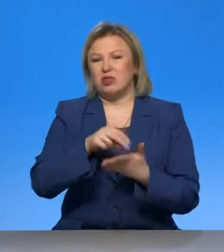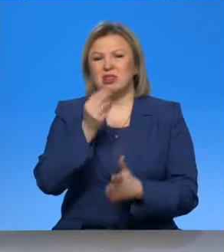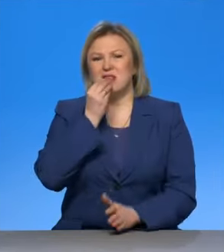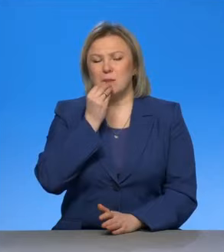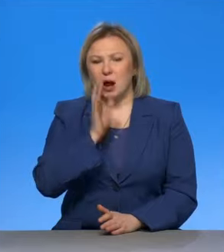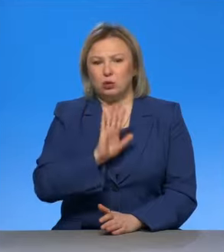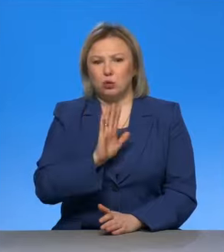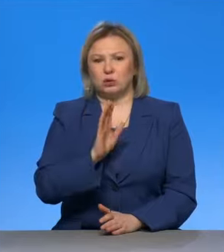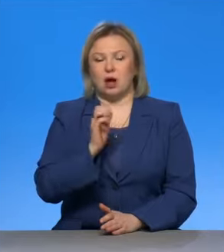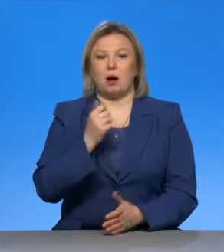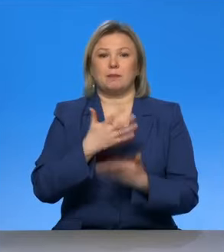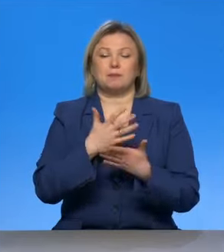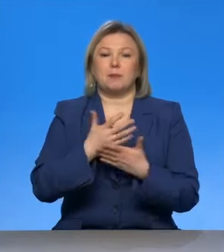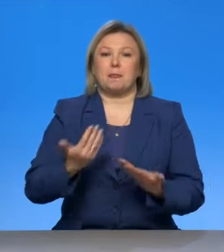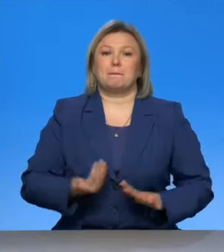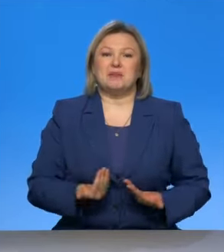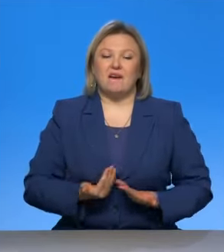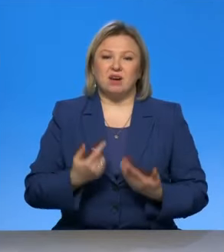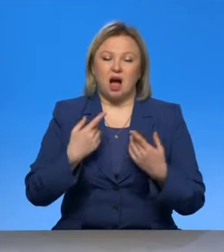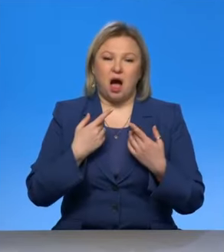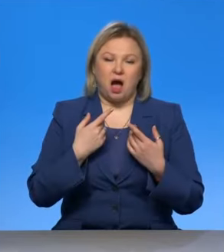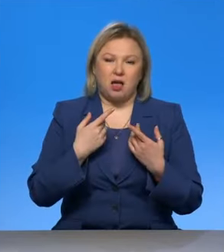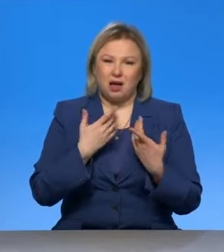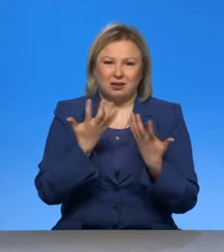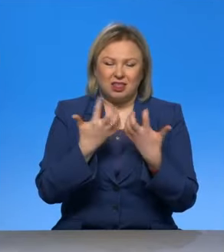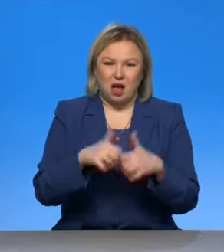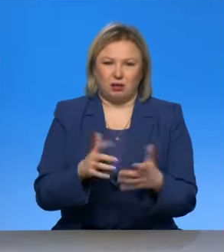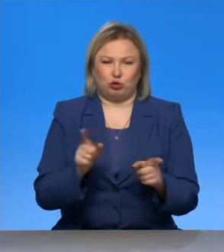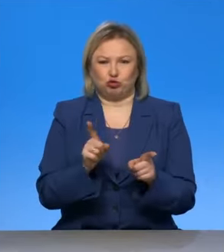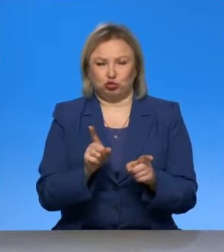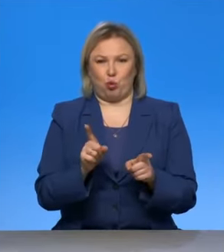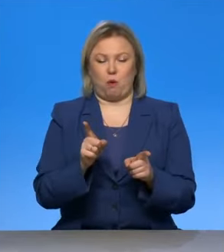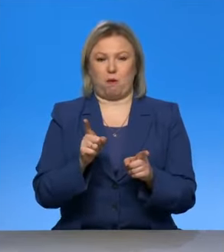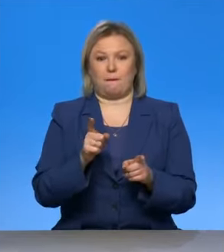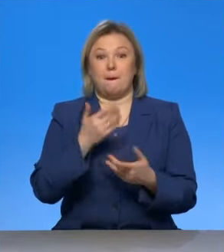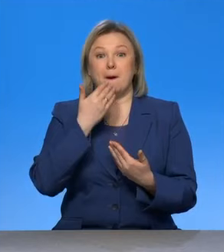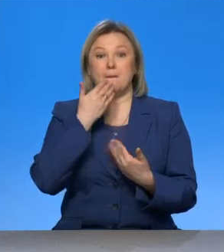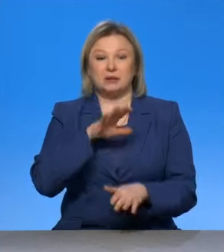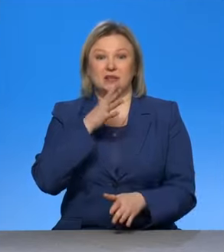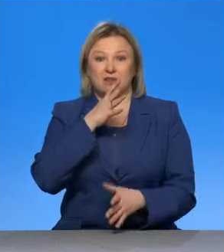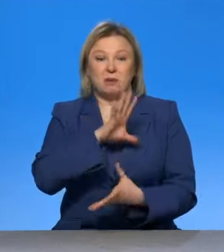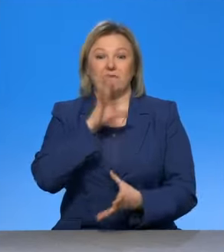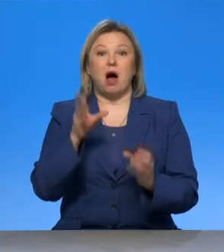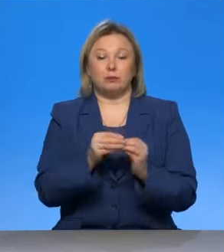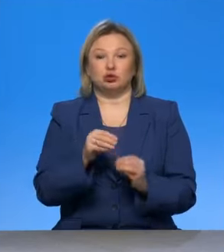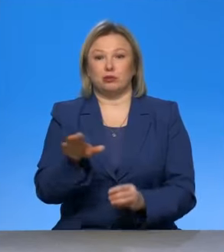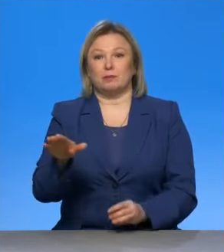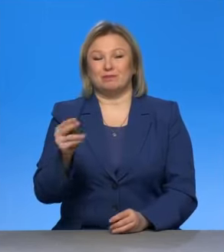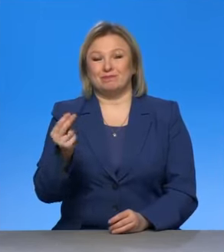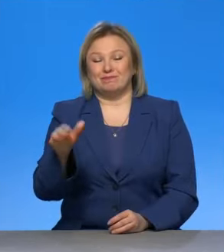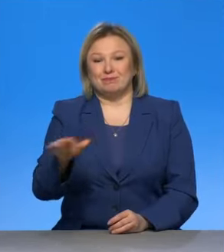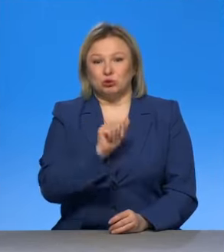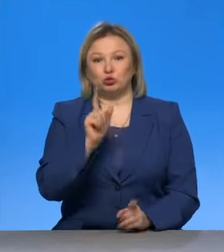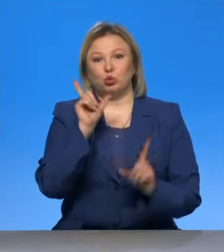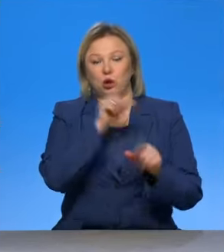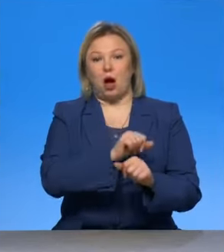в виду, на технику бытовую в основном. Последнее время вообще берешь, чтобы съездить куда-то отдохнуть. Можно